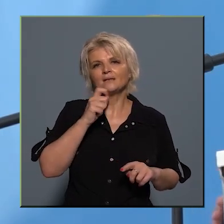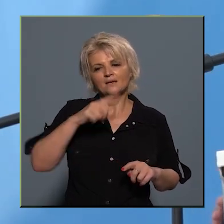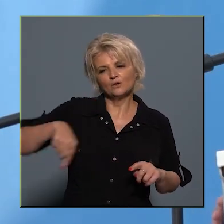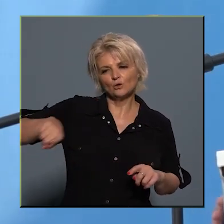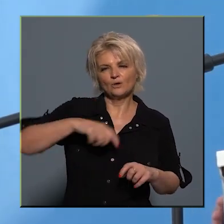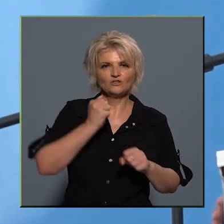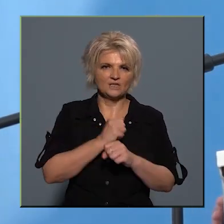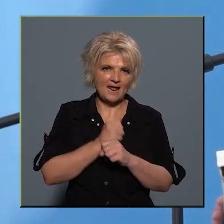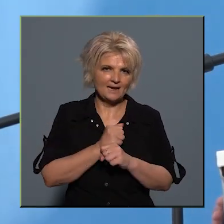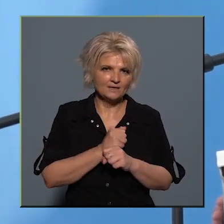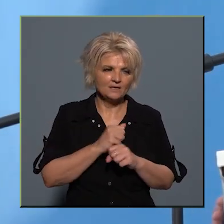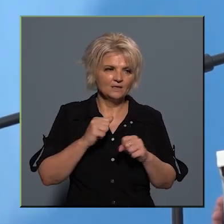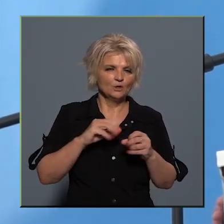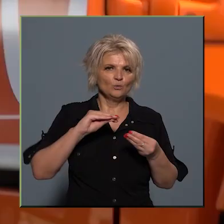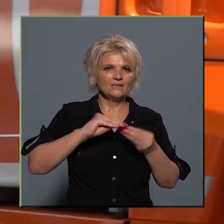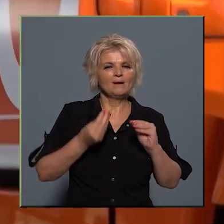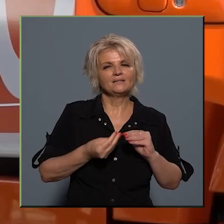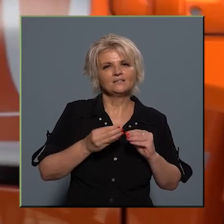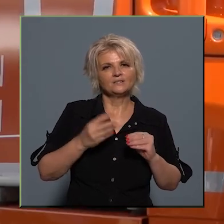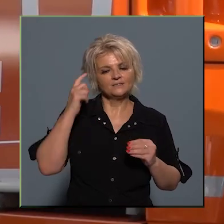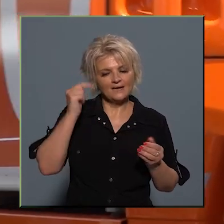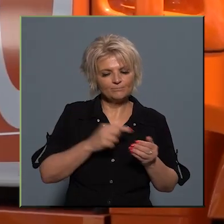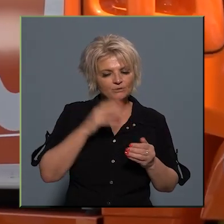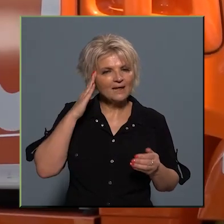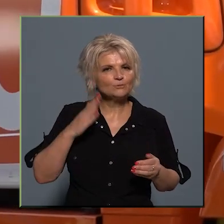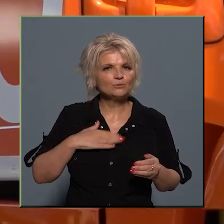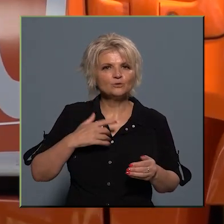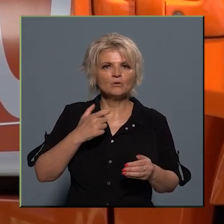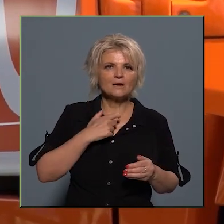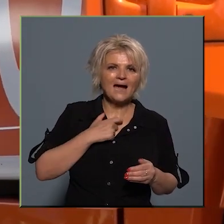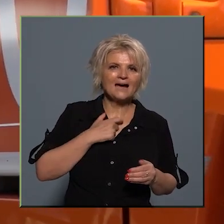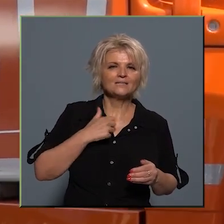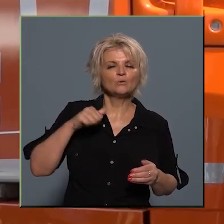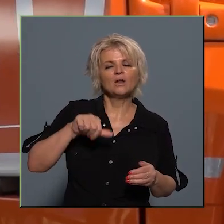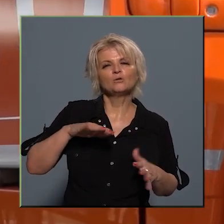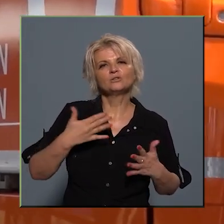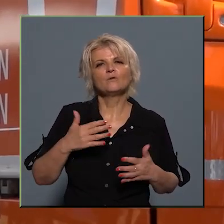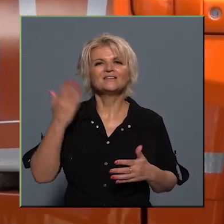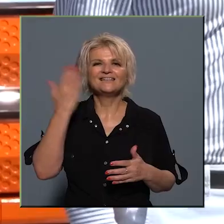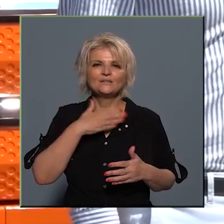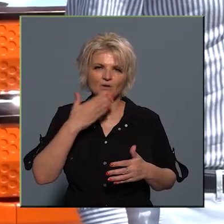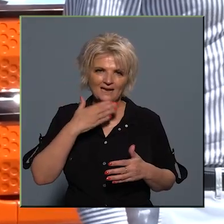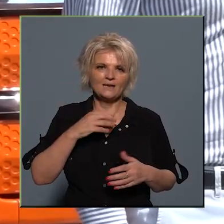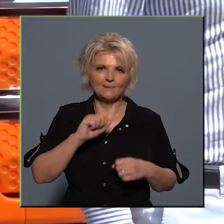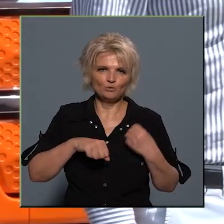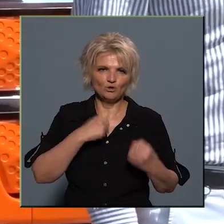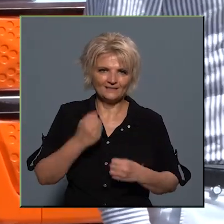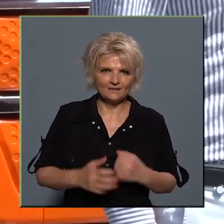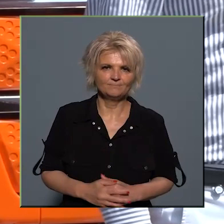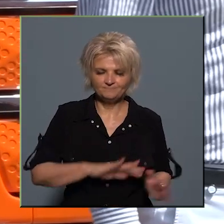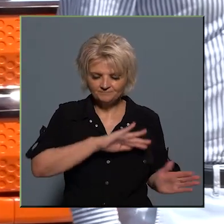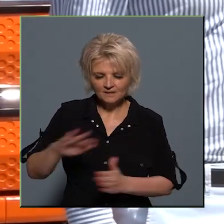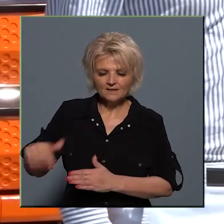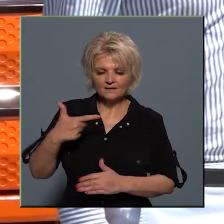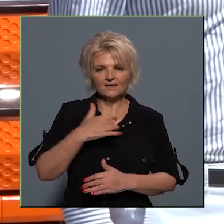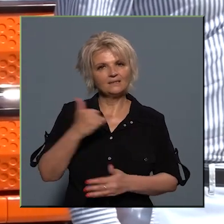üzemeltetési szempontból nem is tudjuk azt, hogy ez az autó gázolajos üzeműve vagy hidrogén üzemű. Köszönöm szépen! Körülbelül 2 éve, amikor